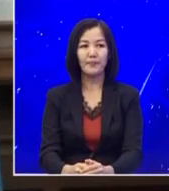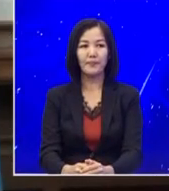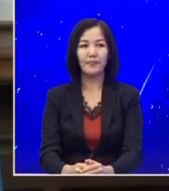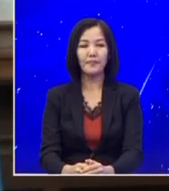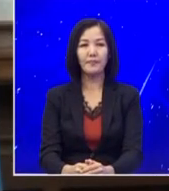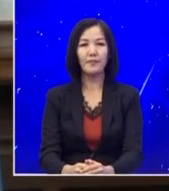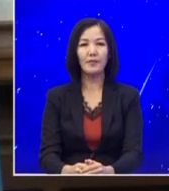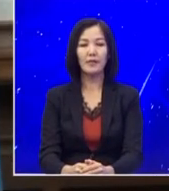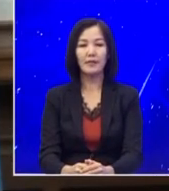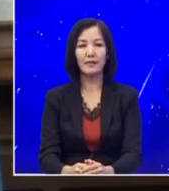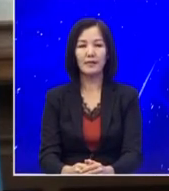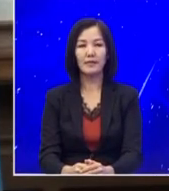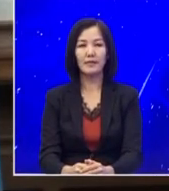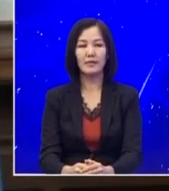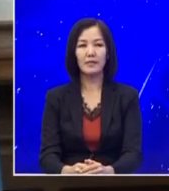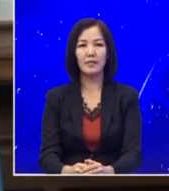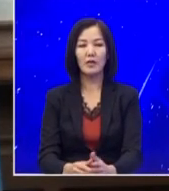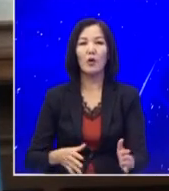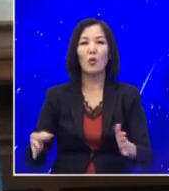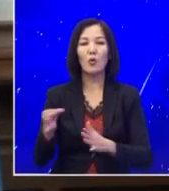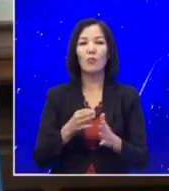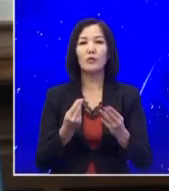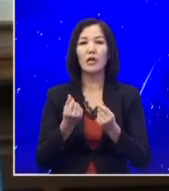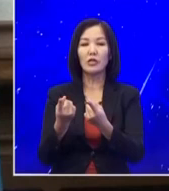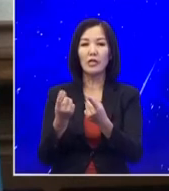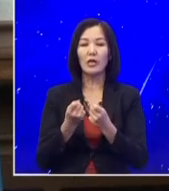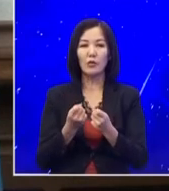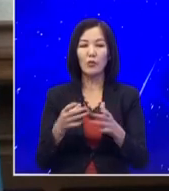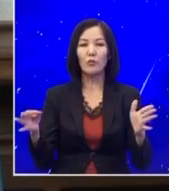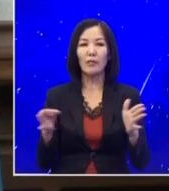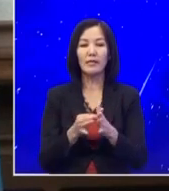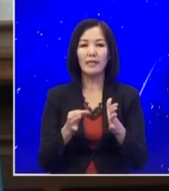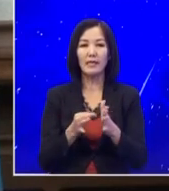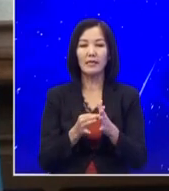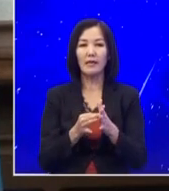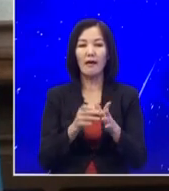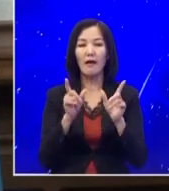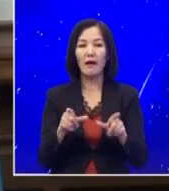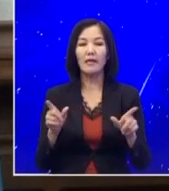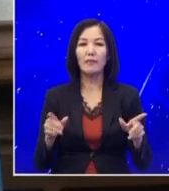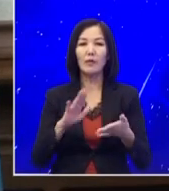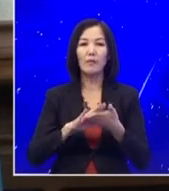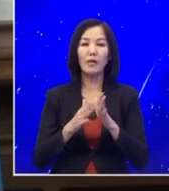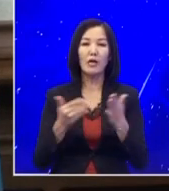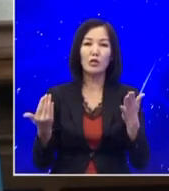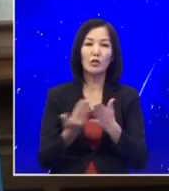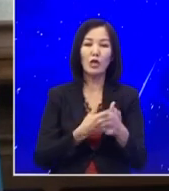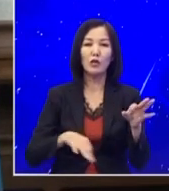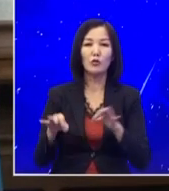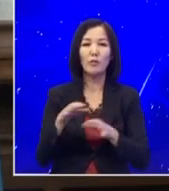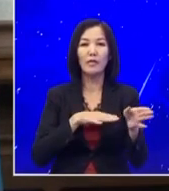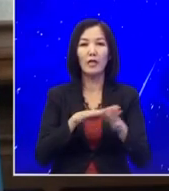Новые проекты хорошие. Облыста инвестиция тарту мақсатында тиісті инвесторлармен келісім жасап, жаңа жобаларды қолға алу